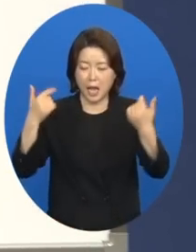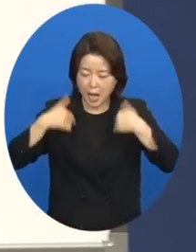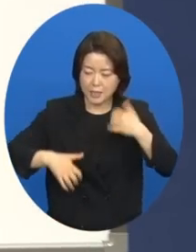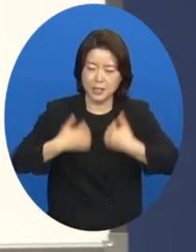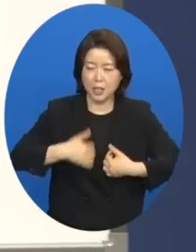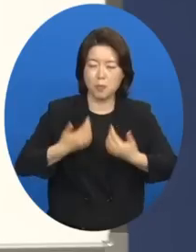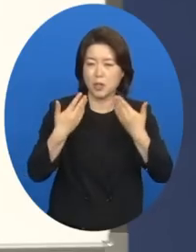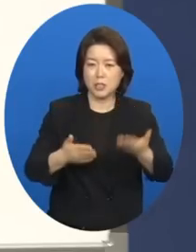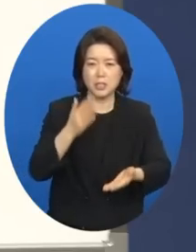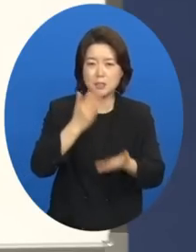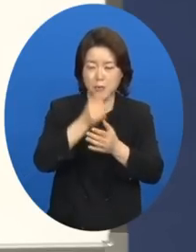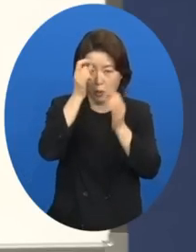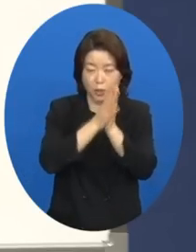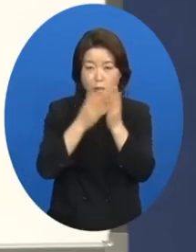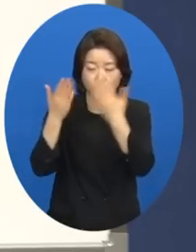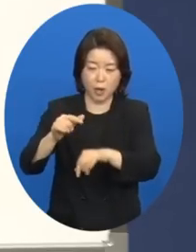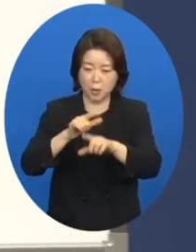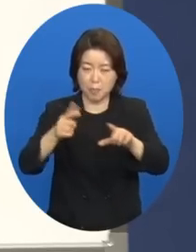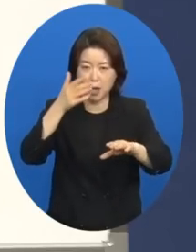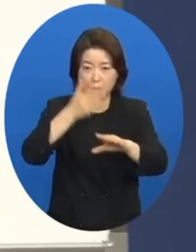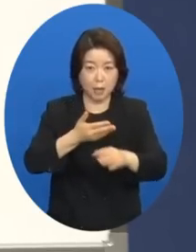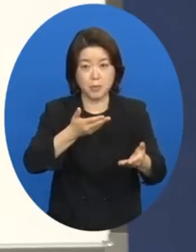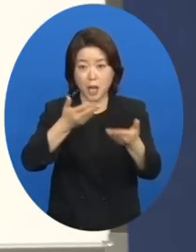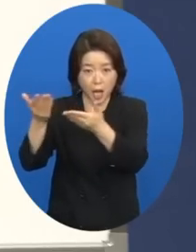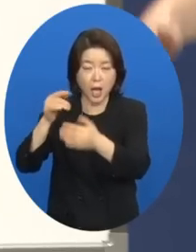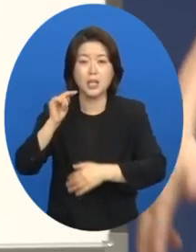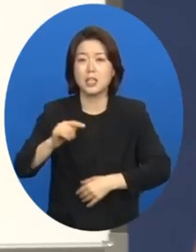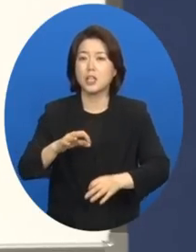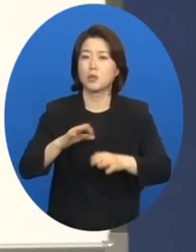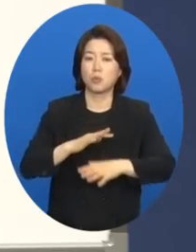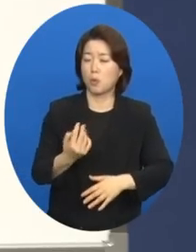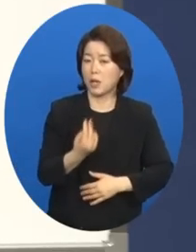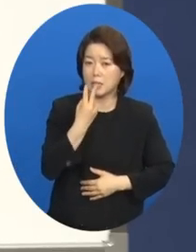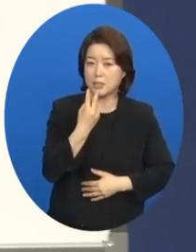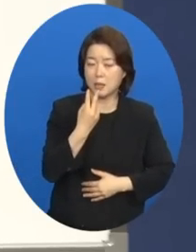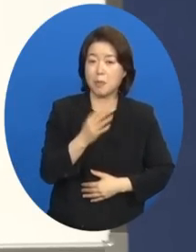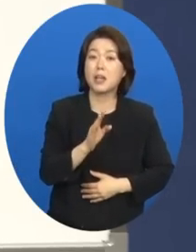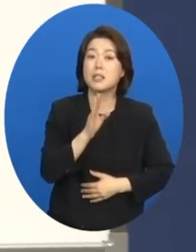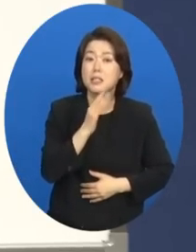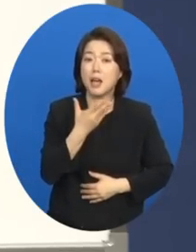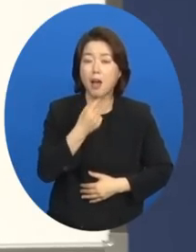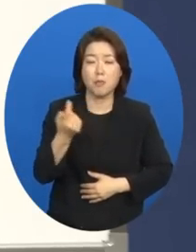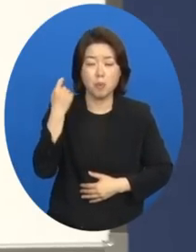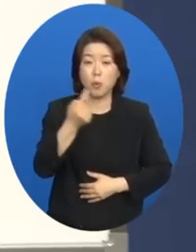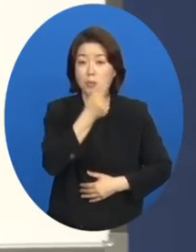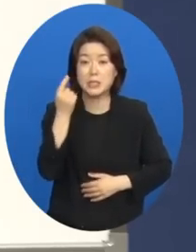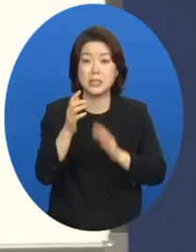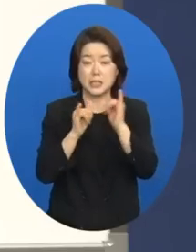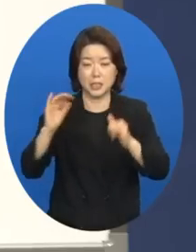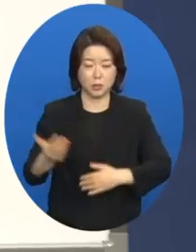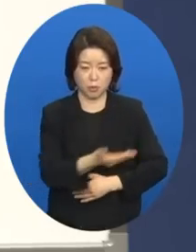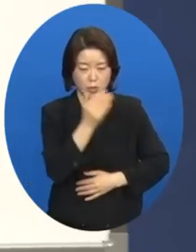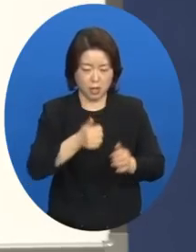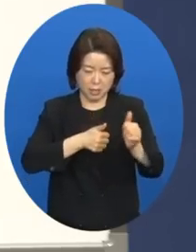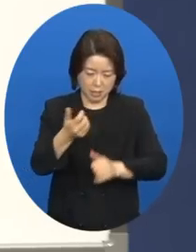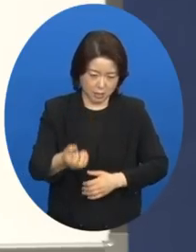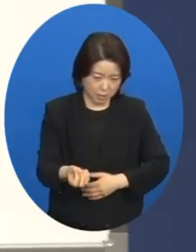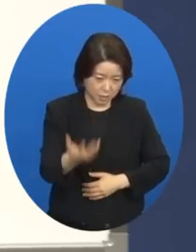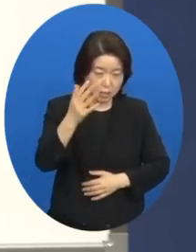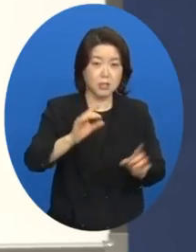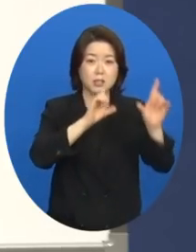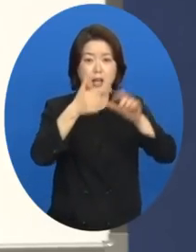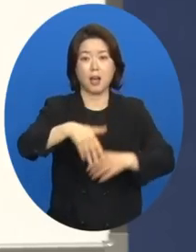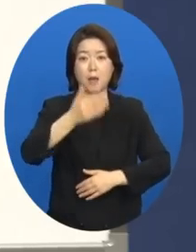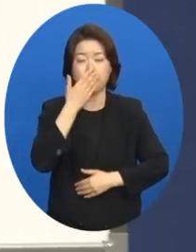기뻐하고 쉬지 말고 기도하고 범사에 감사하는 이 놀라운 생명의 참 복음의 증인으로 너희가 승리하며 살아갈 수